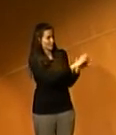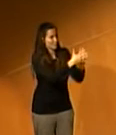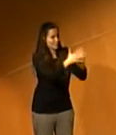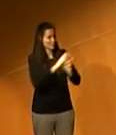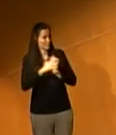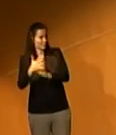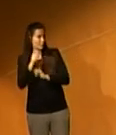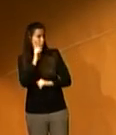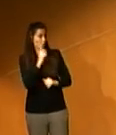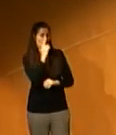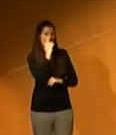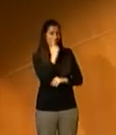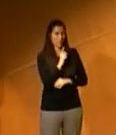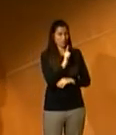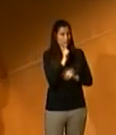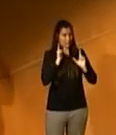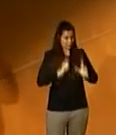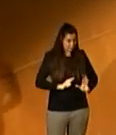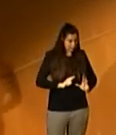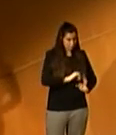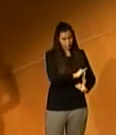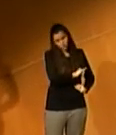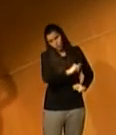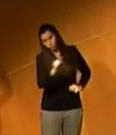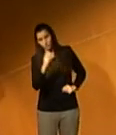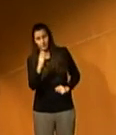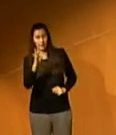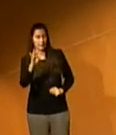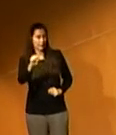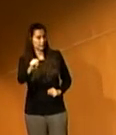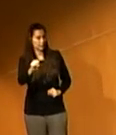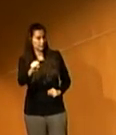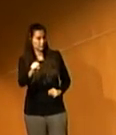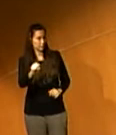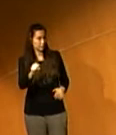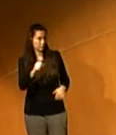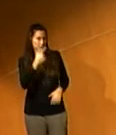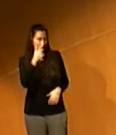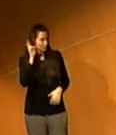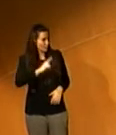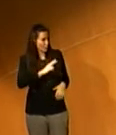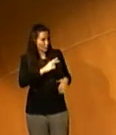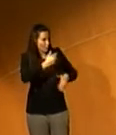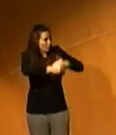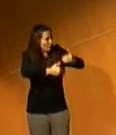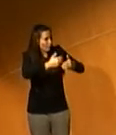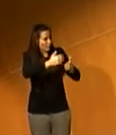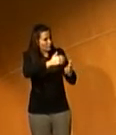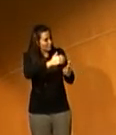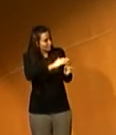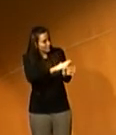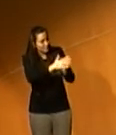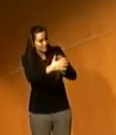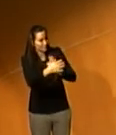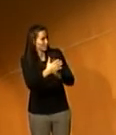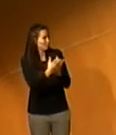Du lycée jusqu'au BTS, je l'ai suivi. Et il a beaucoup progressé, et autant en